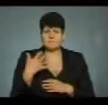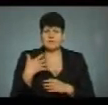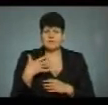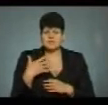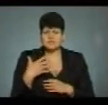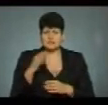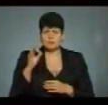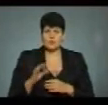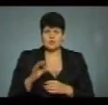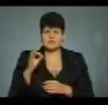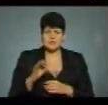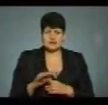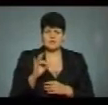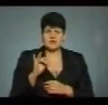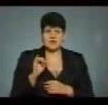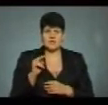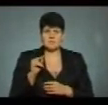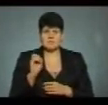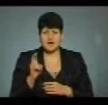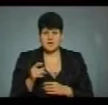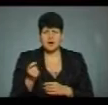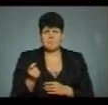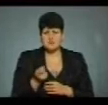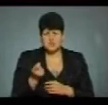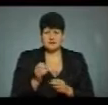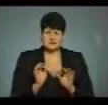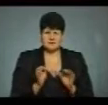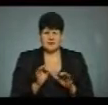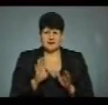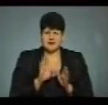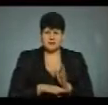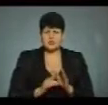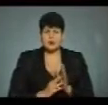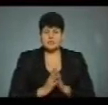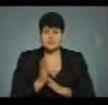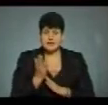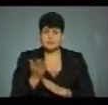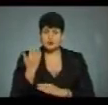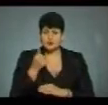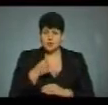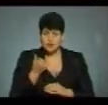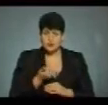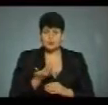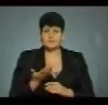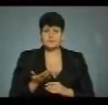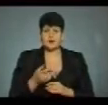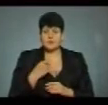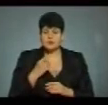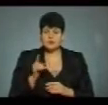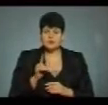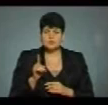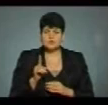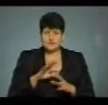ріпаку. Пшениця в задовільному стані, але росте гірше, ніж торік. Директор обласного департаменту агропромислового розвитку Володимир Стахів повідомив,